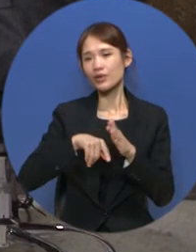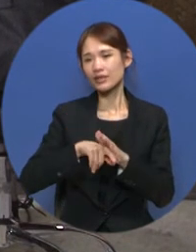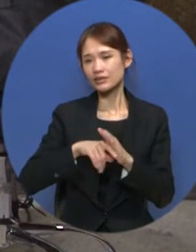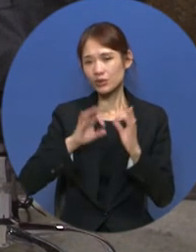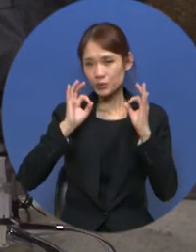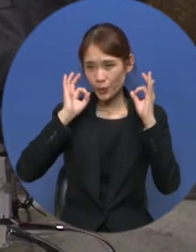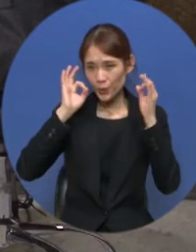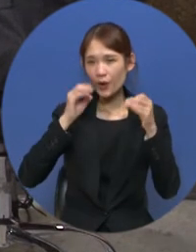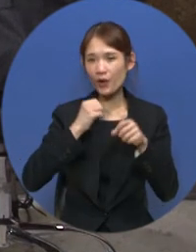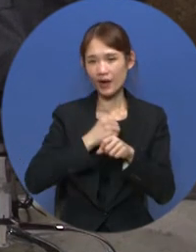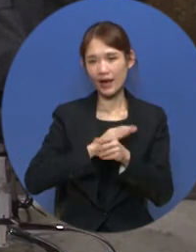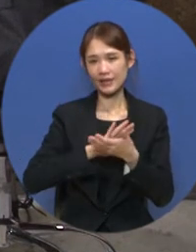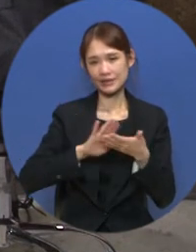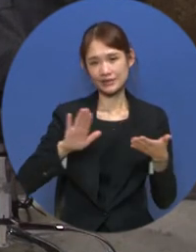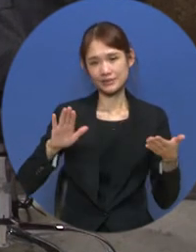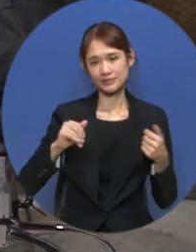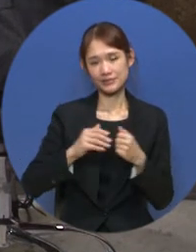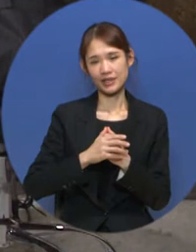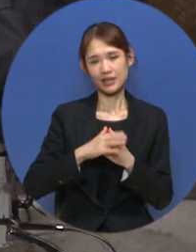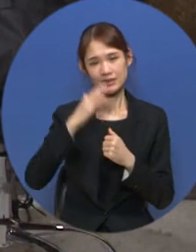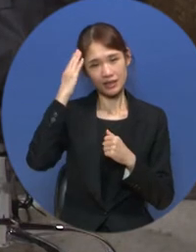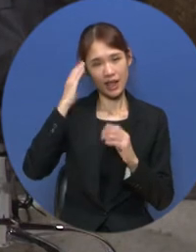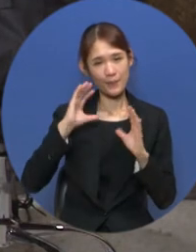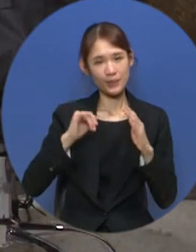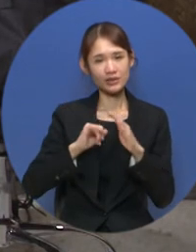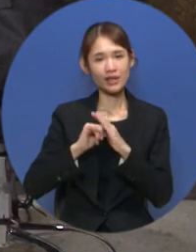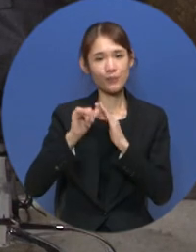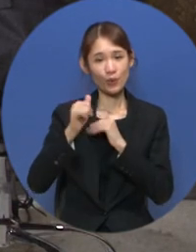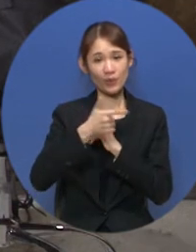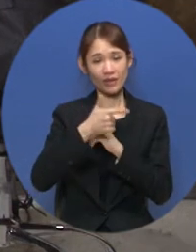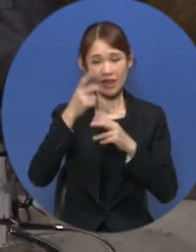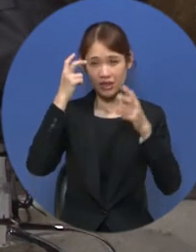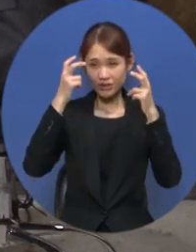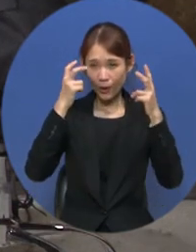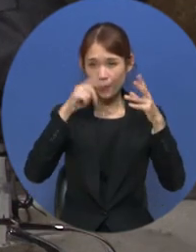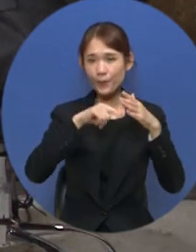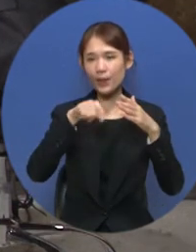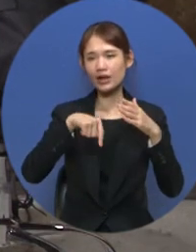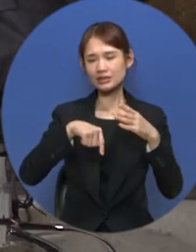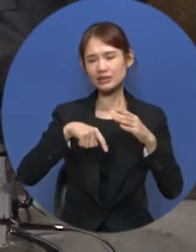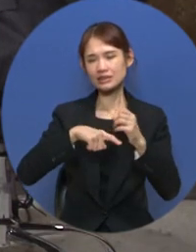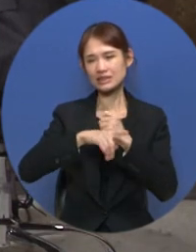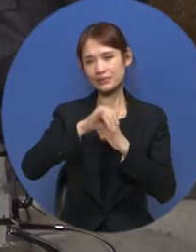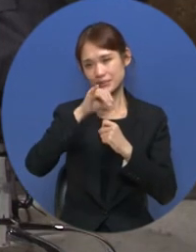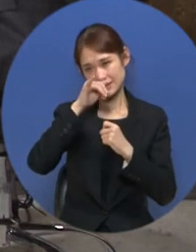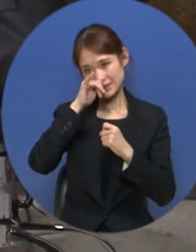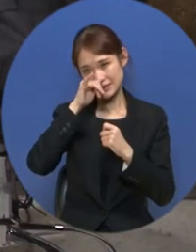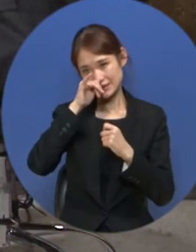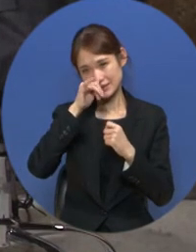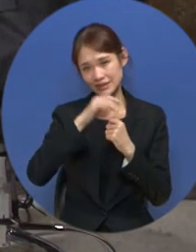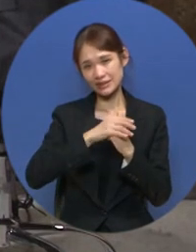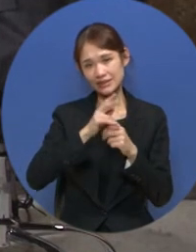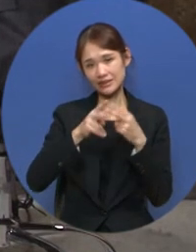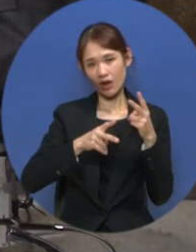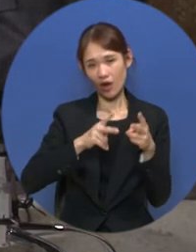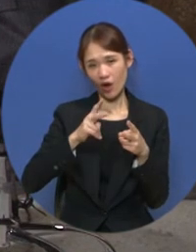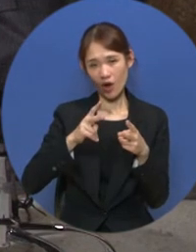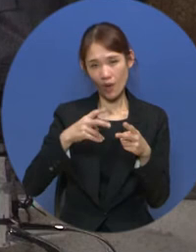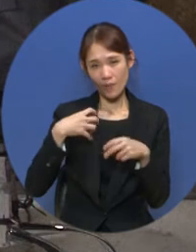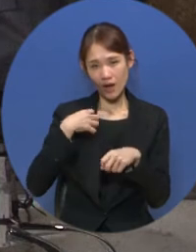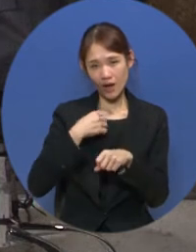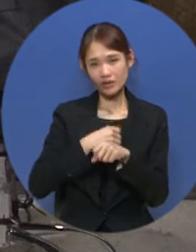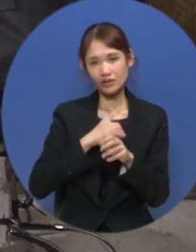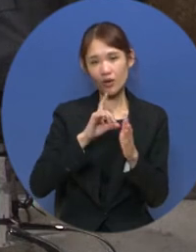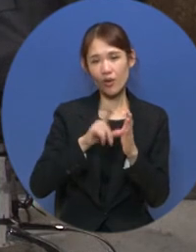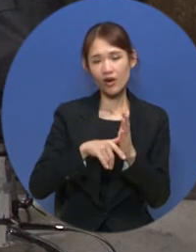하겠습니다. 네. 정말 대한민국을 대표하는 또 대기업에서 이런 또 의미 있는 그런 사업을 하신다는 것에